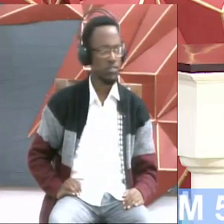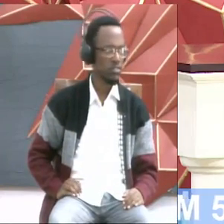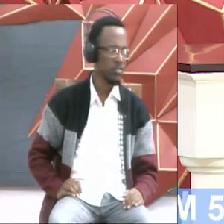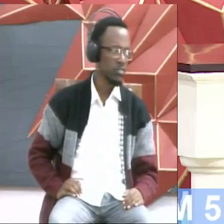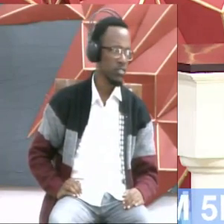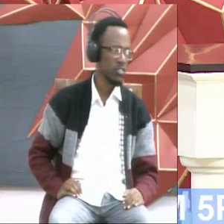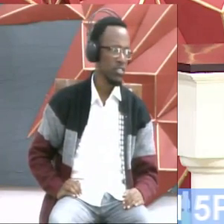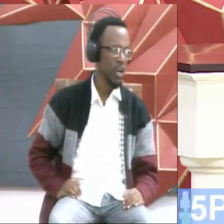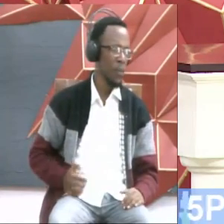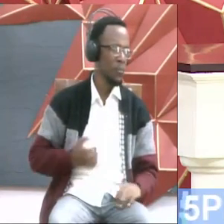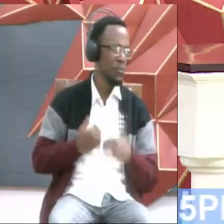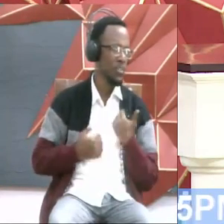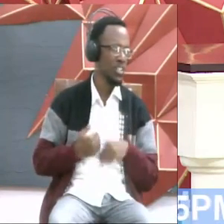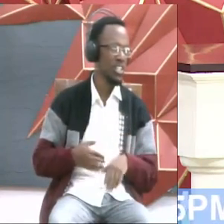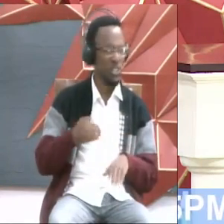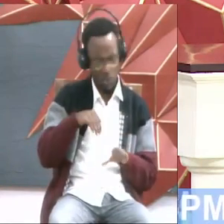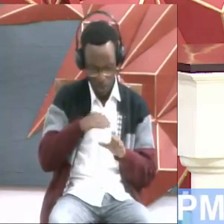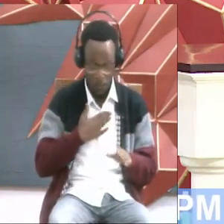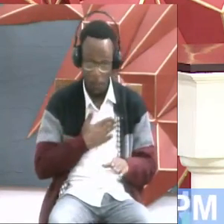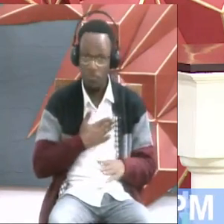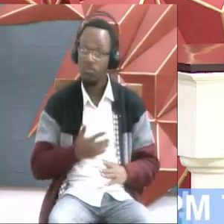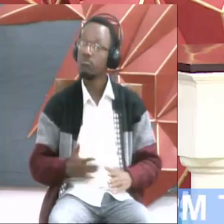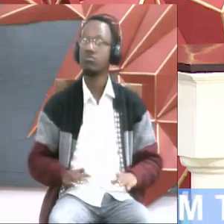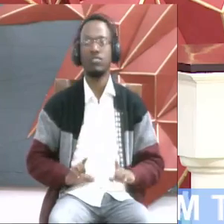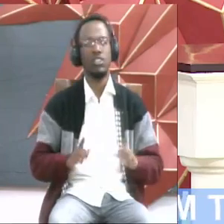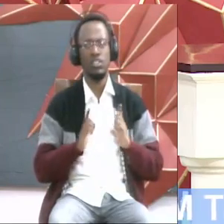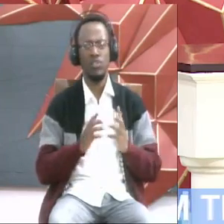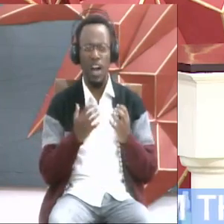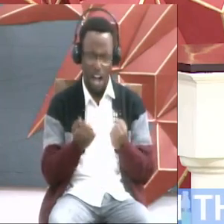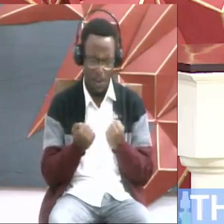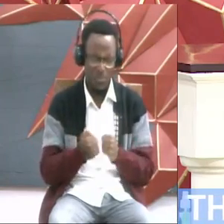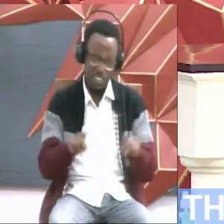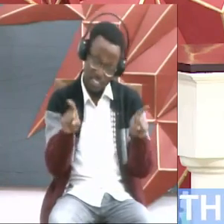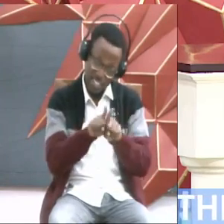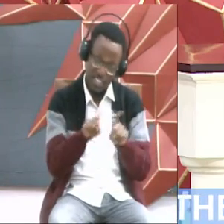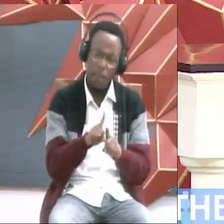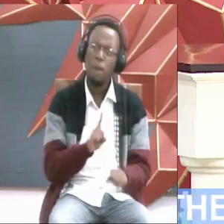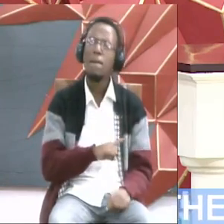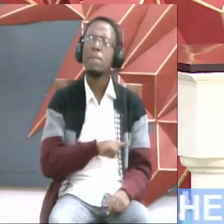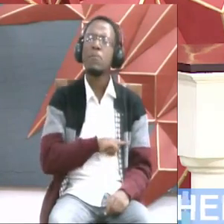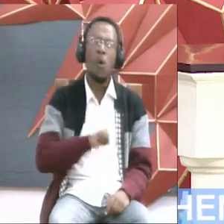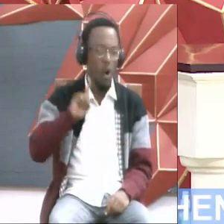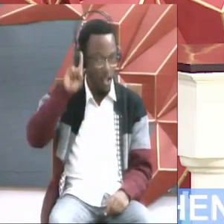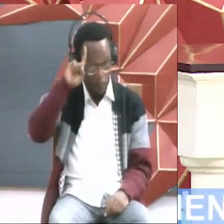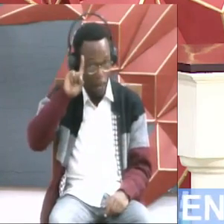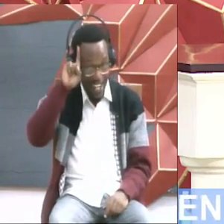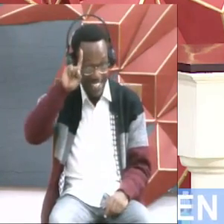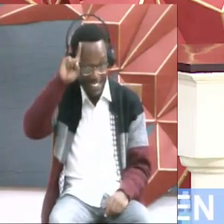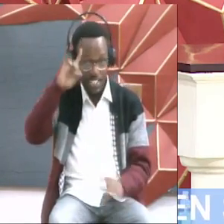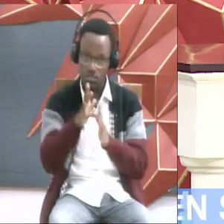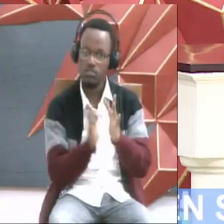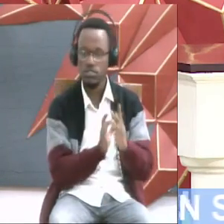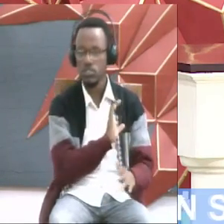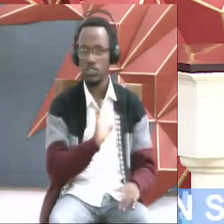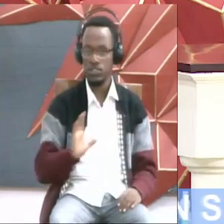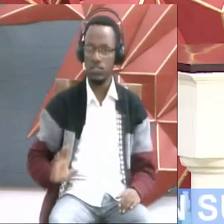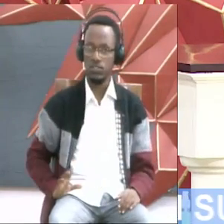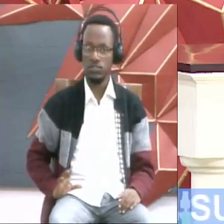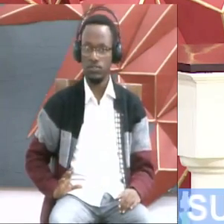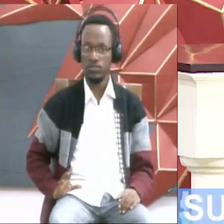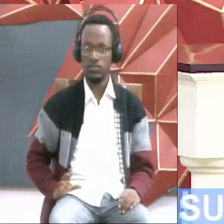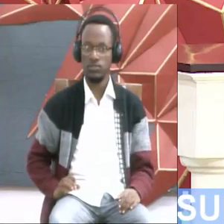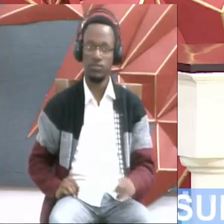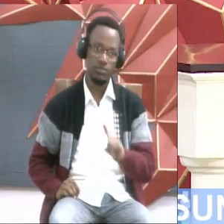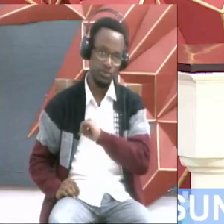nanje mu kubaho kwanje nkagira ibyiyumviro bya Kristo. Yuzi urukundo oya mwihangane tubisome umbizi ko